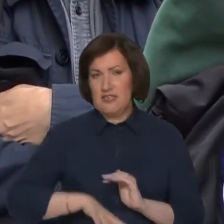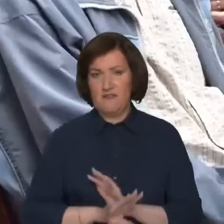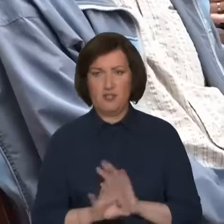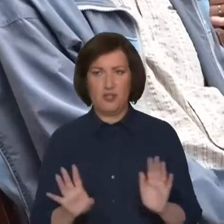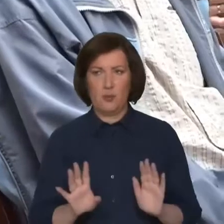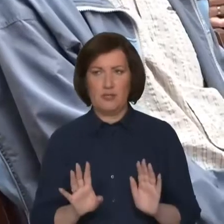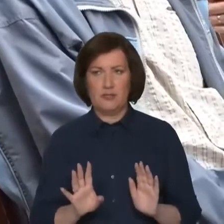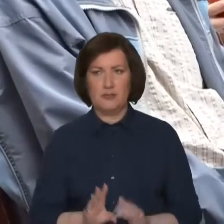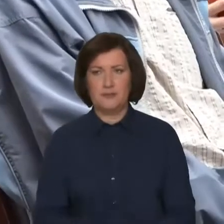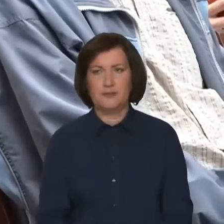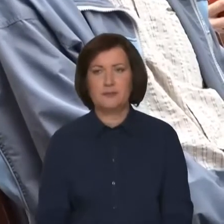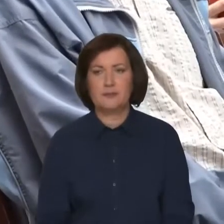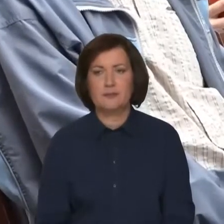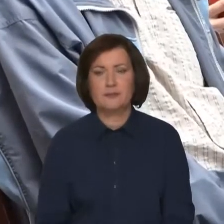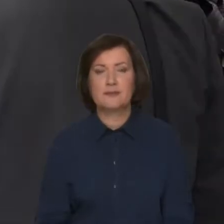вичерпається.